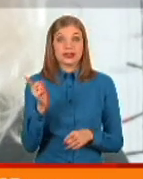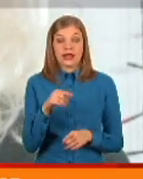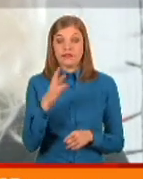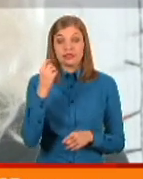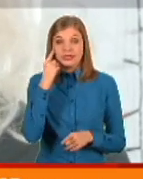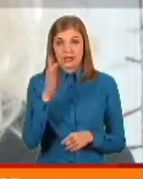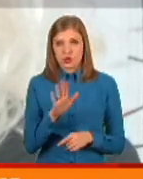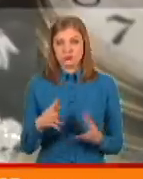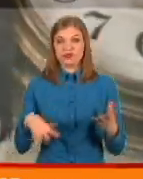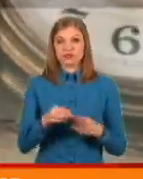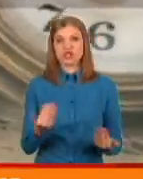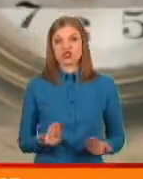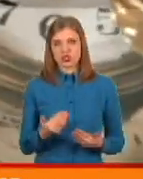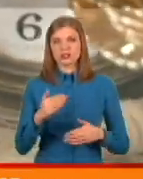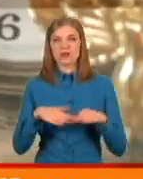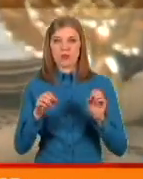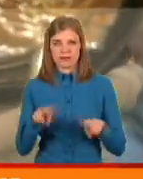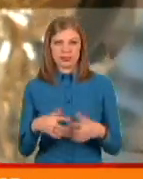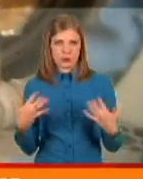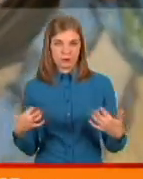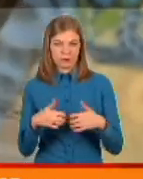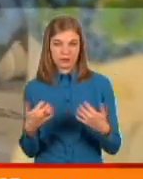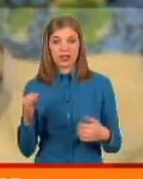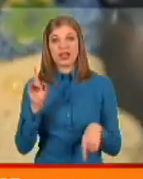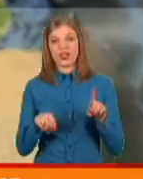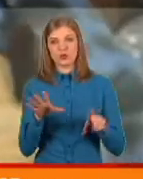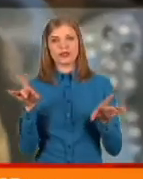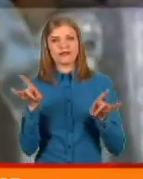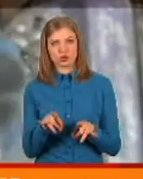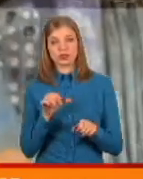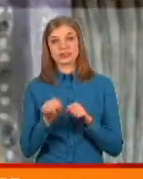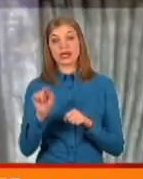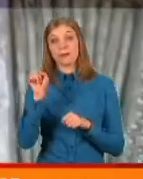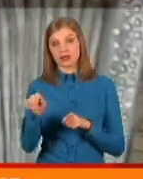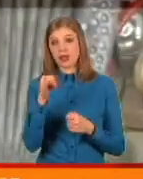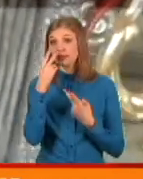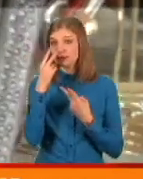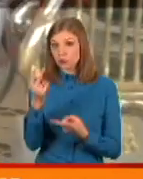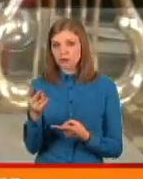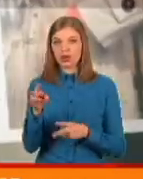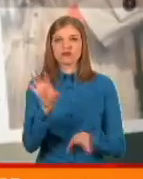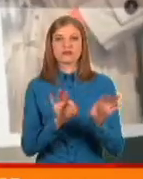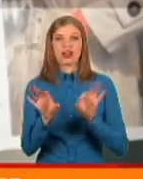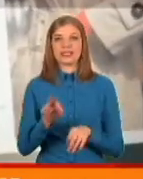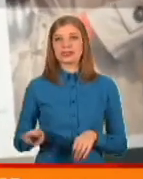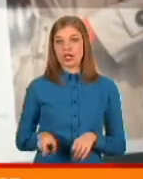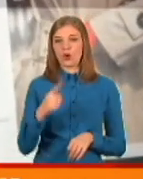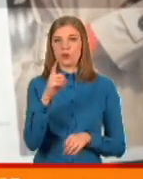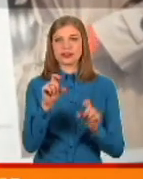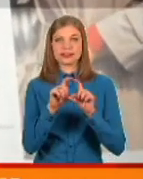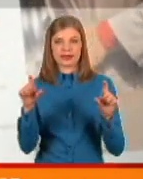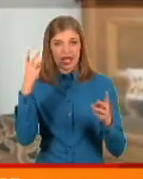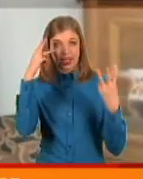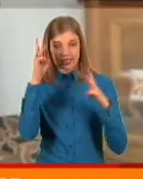навіть не думала. Все життя професійно грає на баяні. Іноді у ресторані. Саме там її і побачив кастинг-директор однієї з агенцій